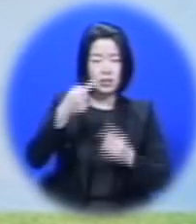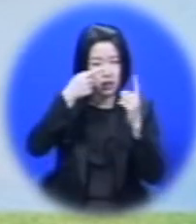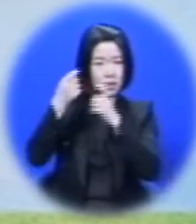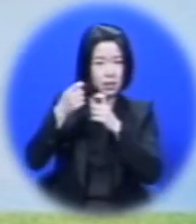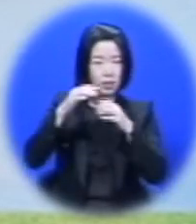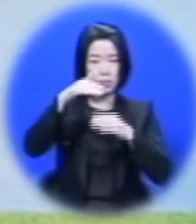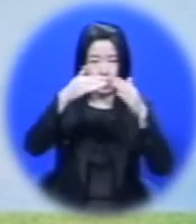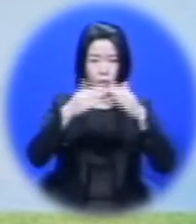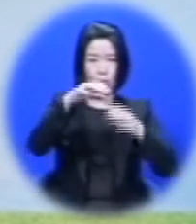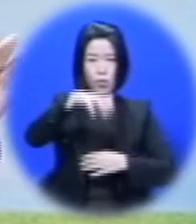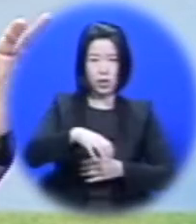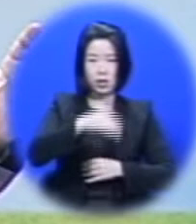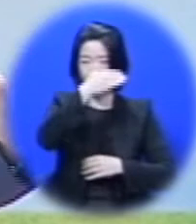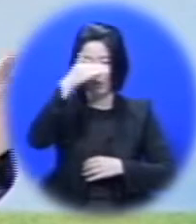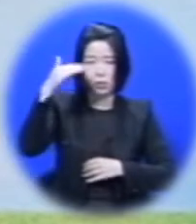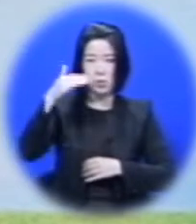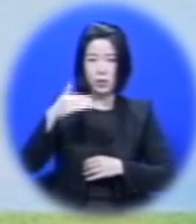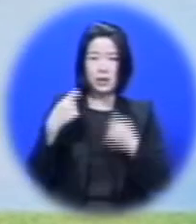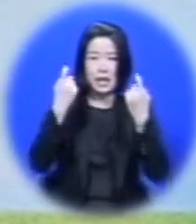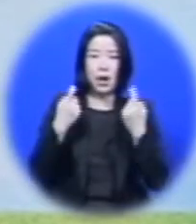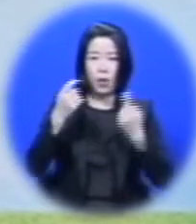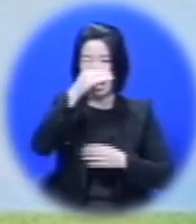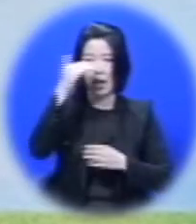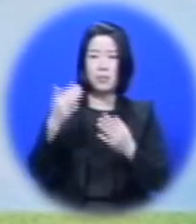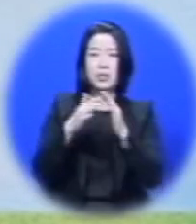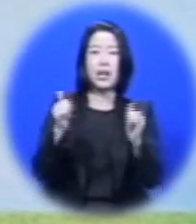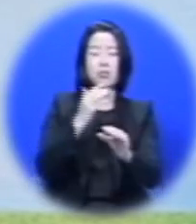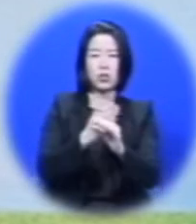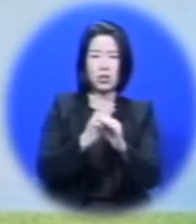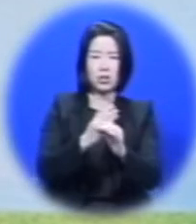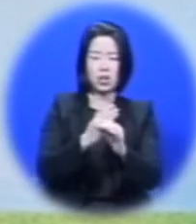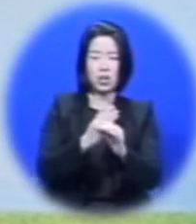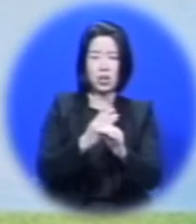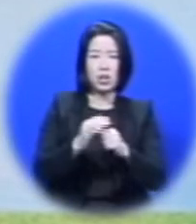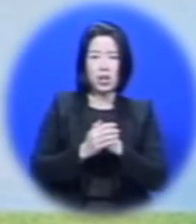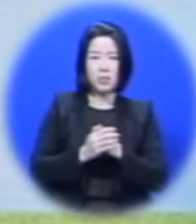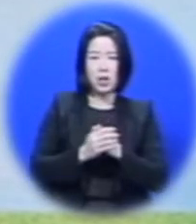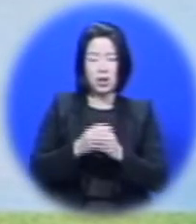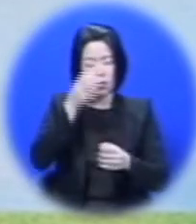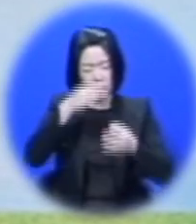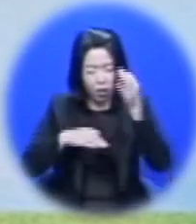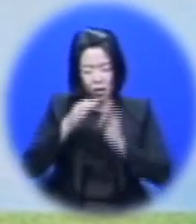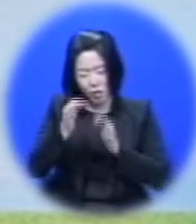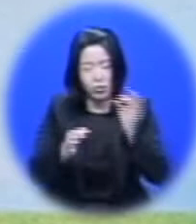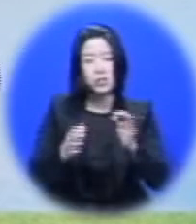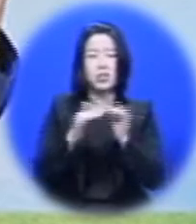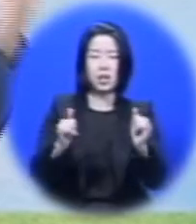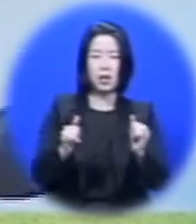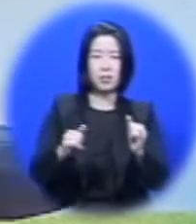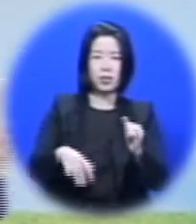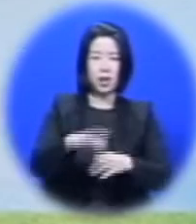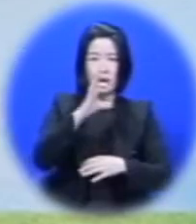기념관을 둘러보던 그런 관람객들 중에는요, 중간에 통곡을 하는 사람, 화장실에